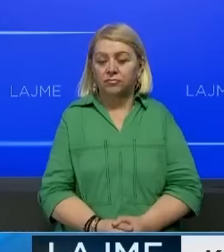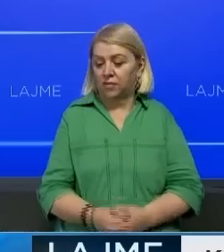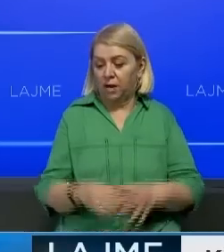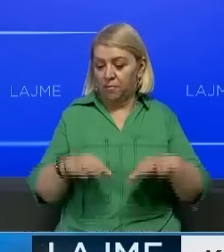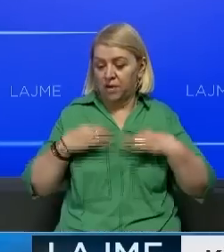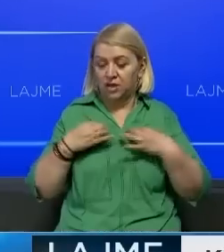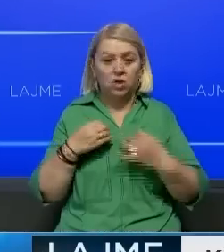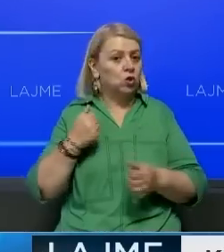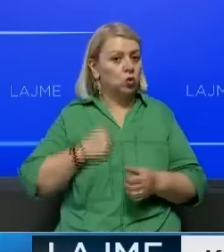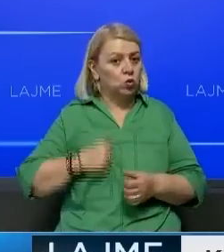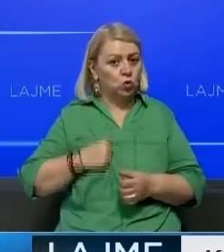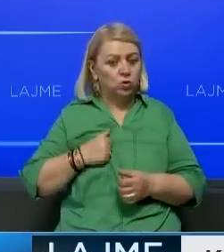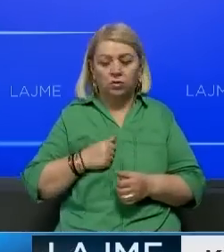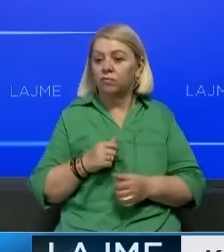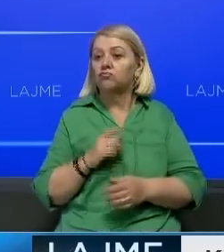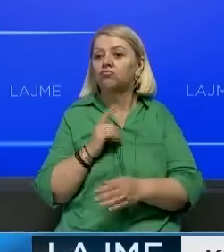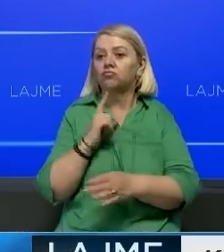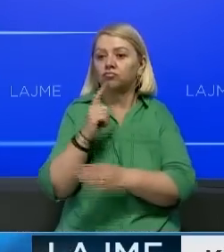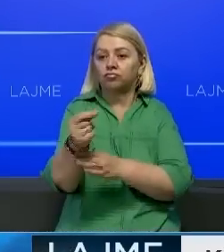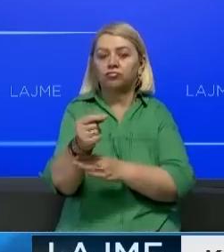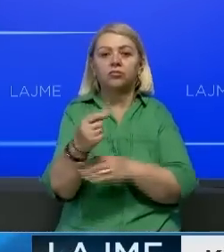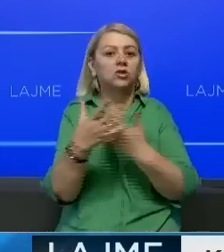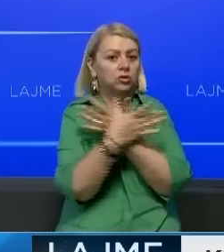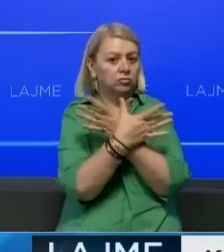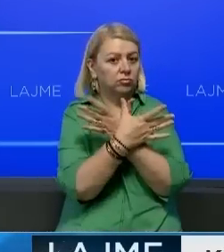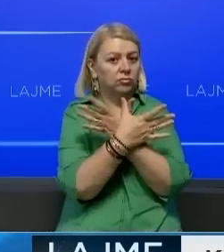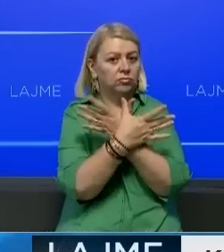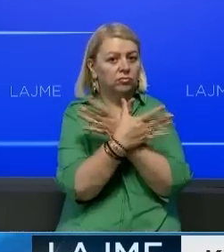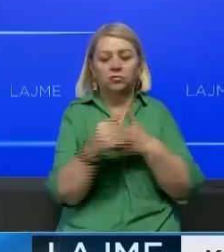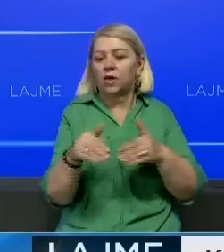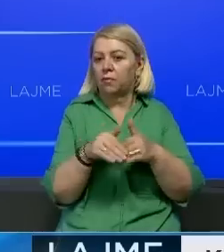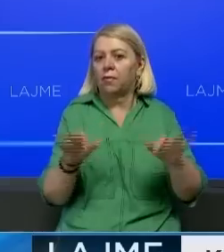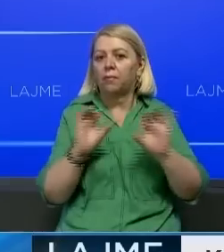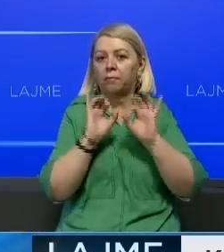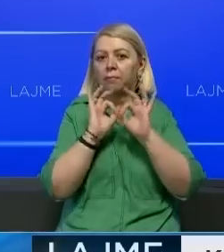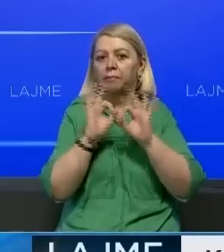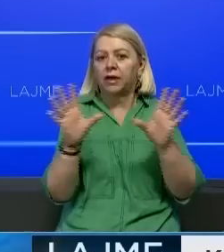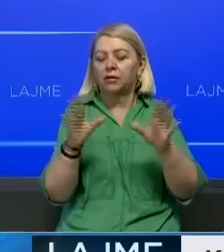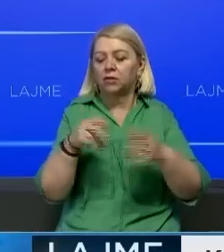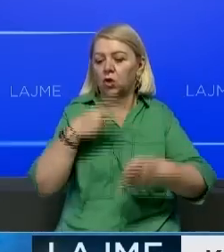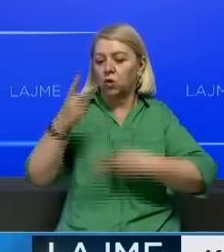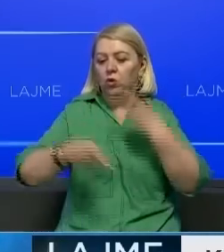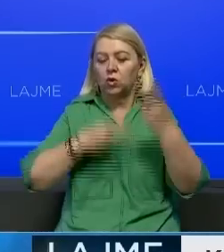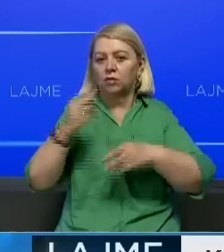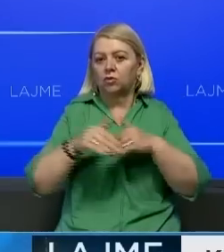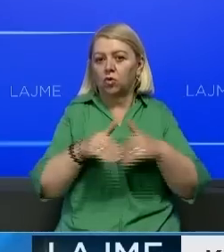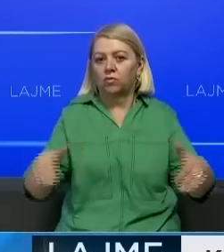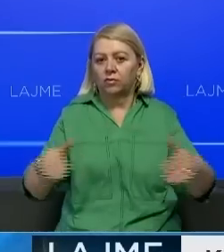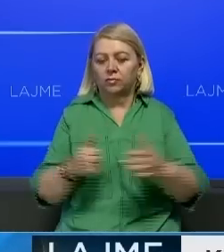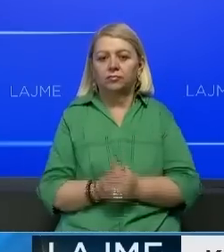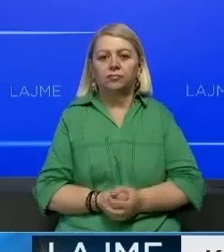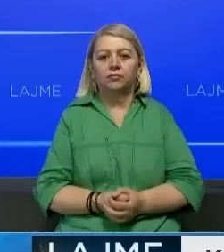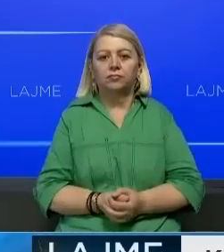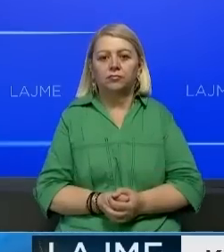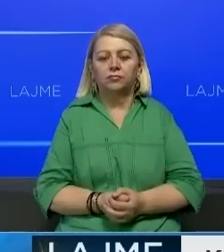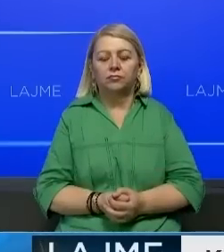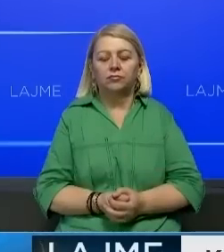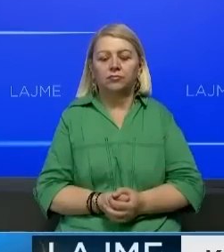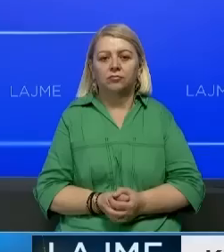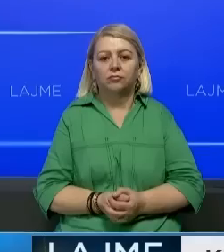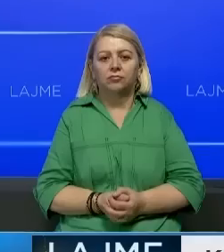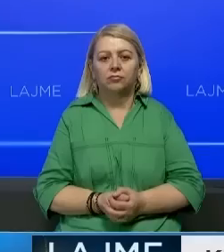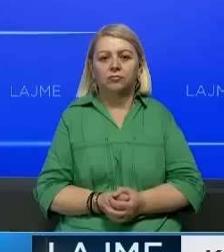Paraditën e së shtunës, ata që jam syn Shqipërisë, kaluan pa ndonjë kontroll në pikalimin kufitar.